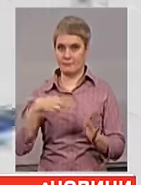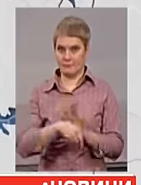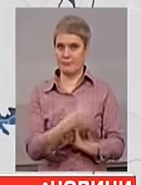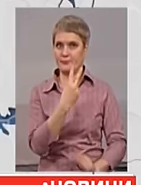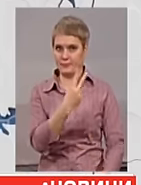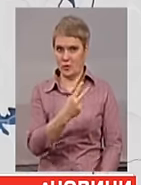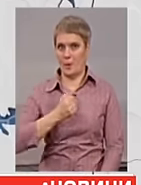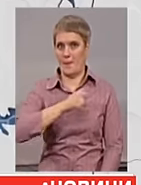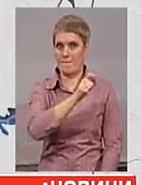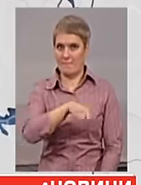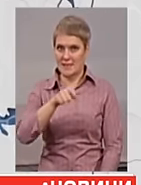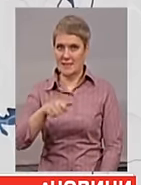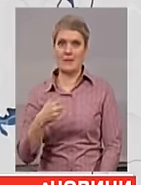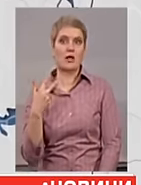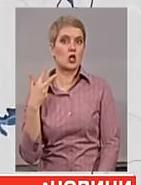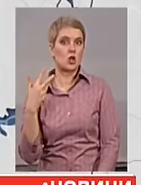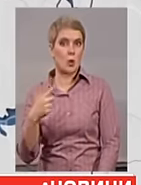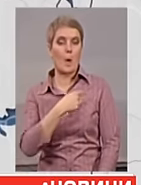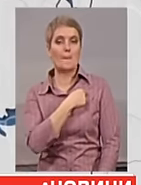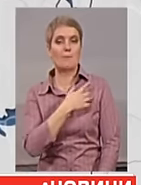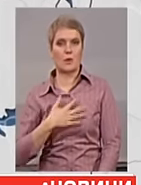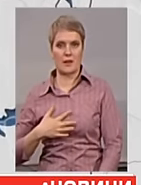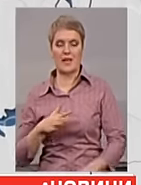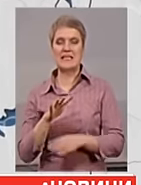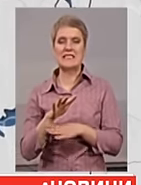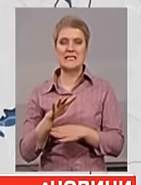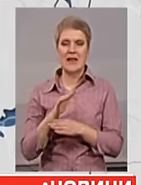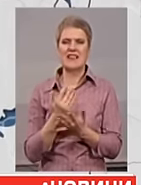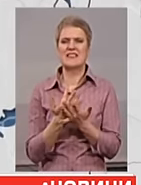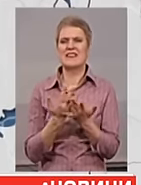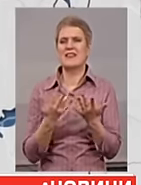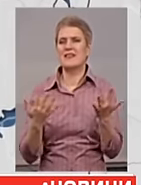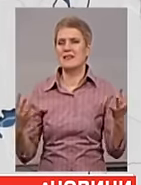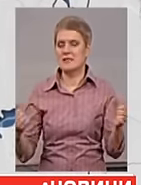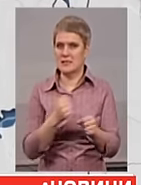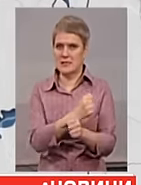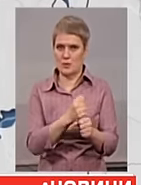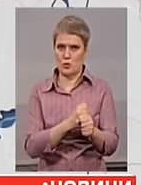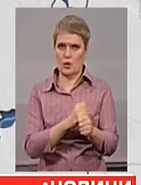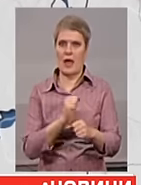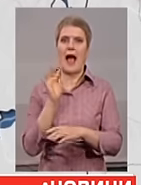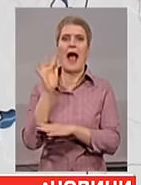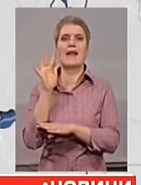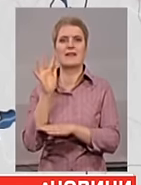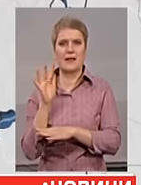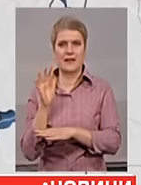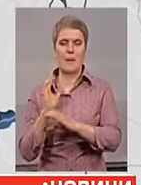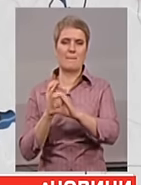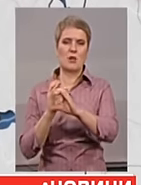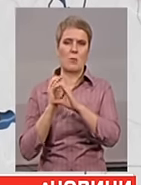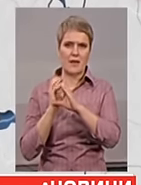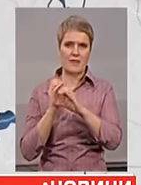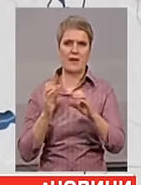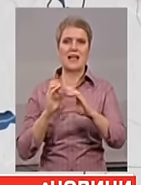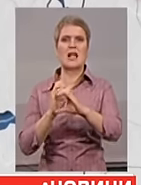бійців, трьох поранено. Гучно було на всіх напрямках. Бойовики вели вогонь із різних видів зброї. Артилерії, мінометів, гранатометів, кулеметів,